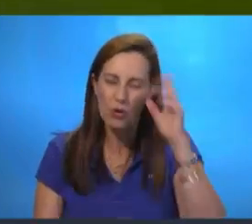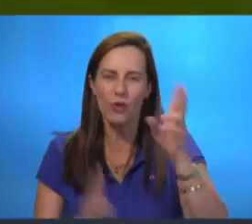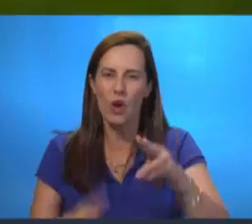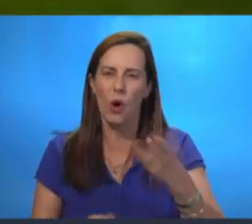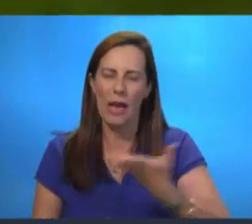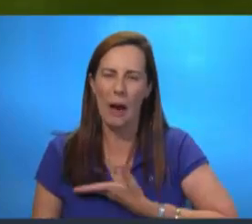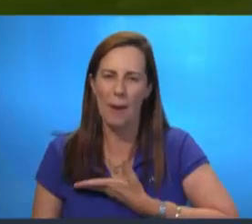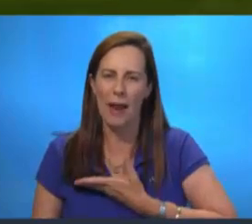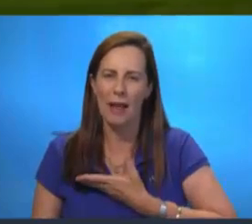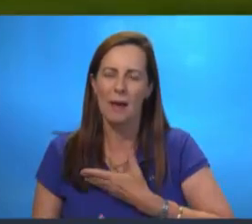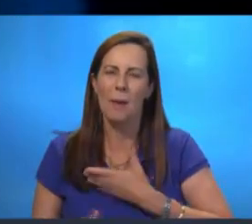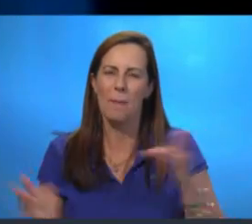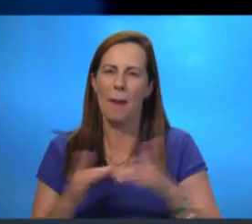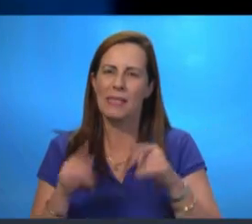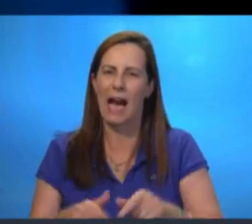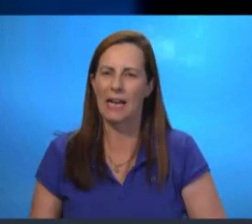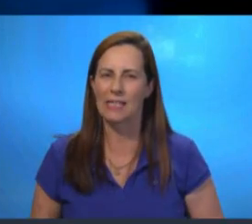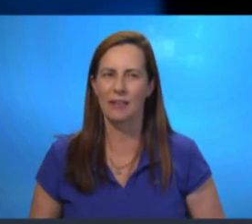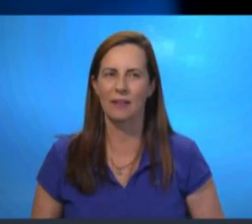אותו מהמשחק הזה. אני אנשד